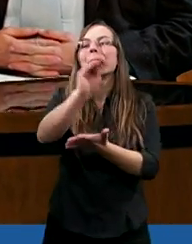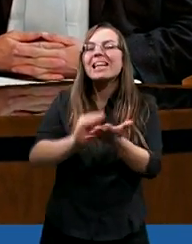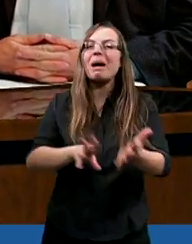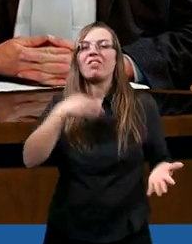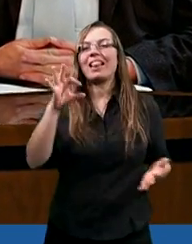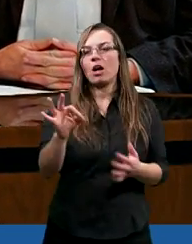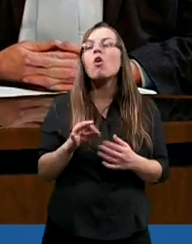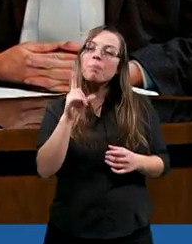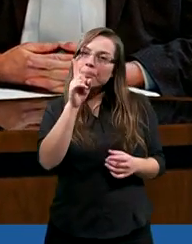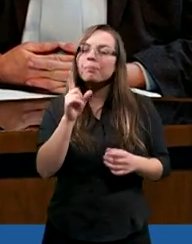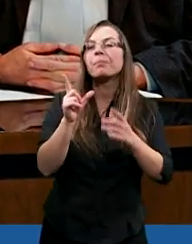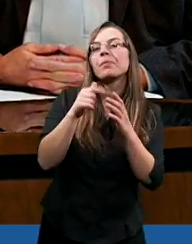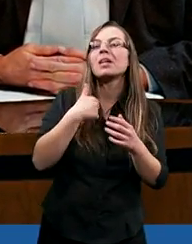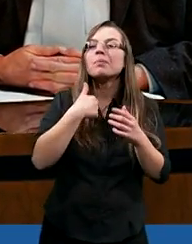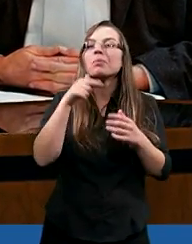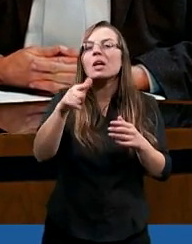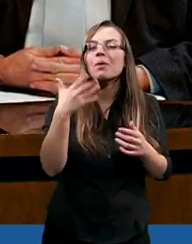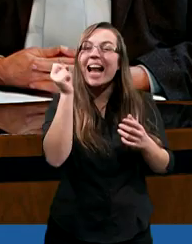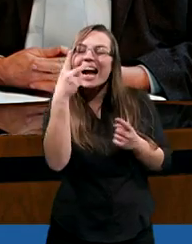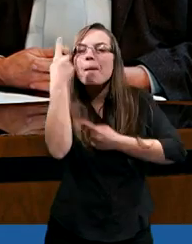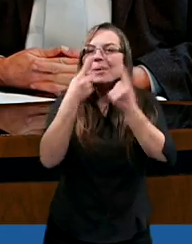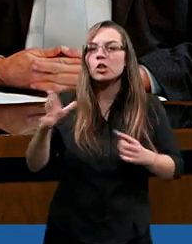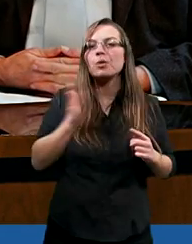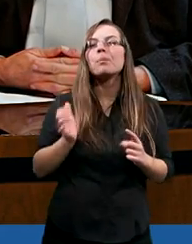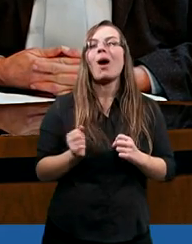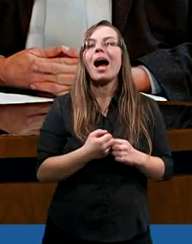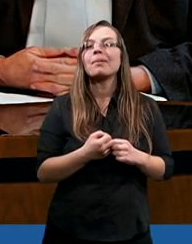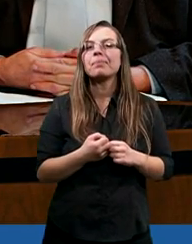i od razu mi zaświtała taka myśl,